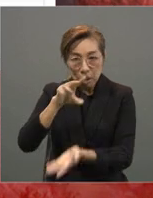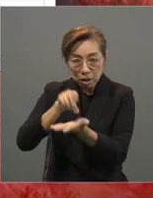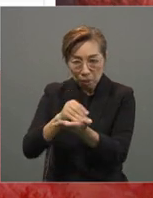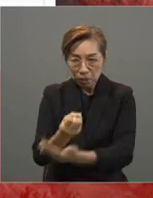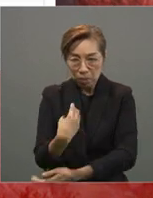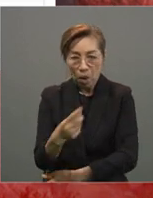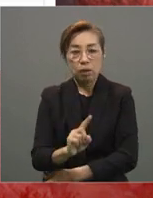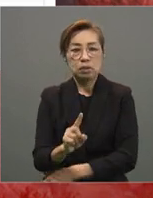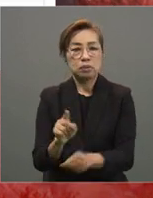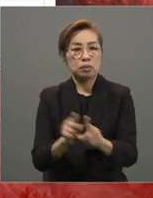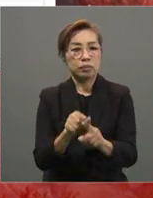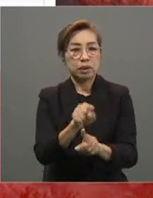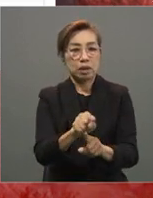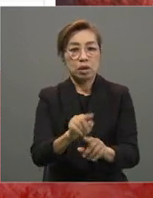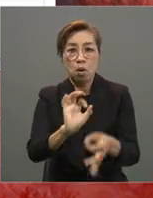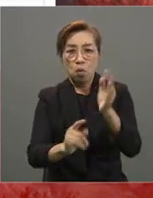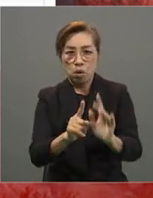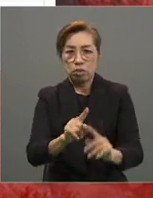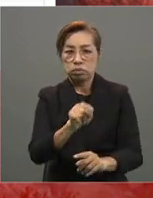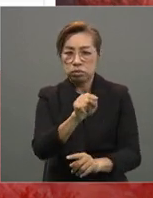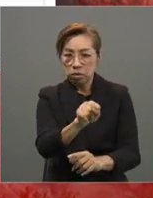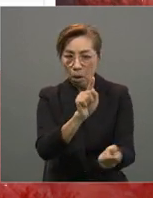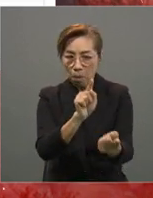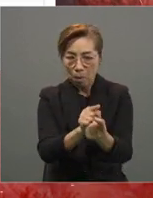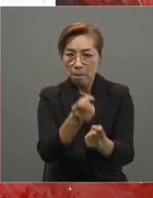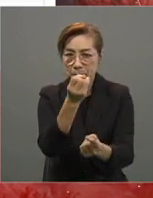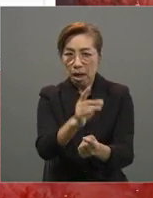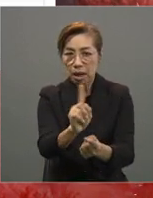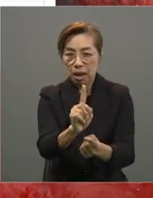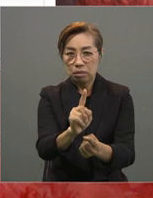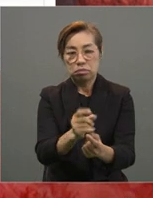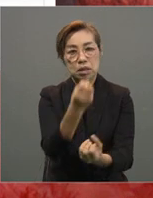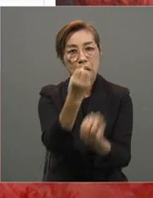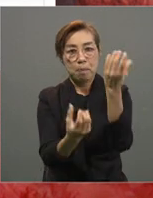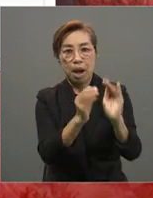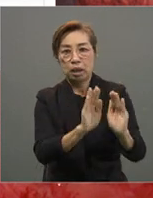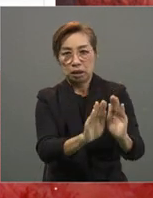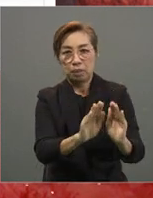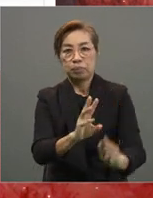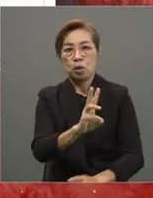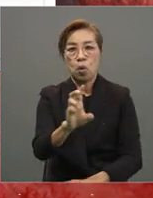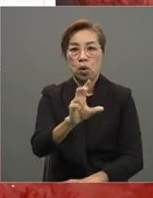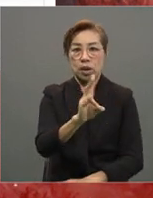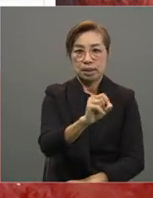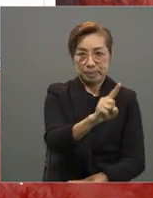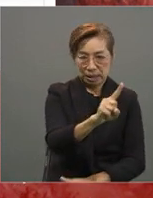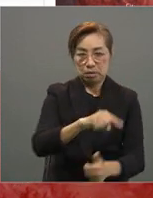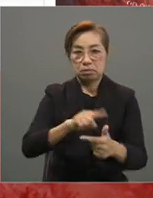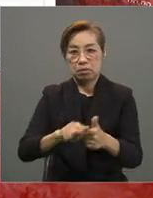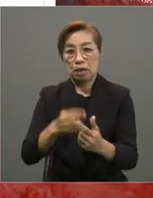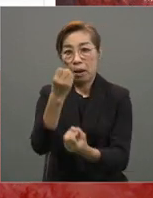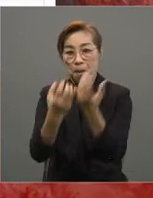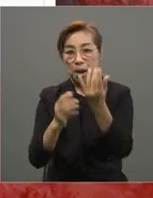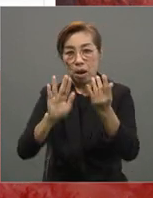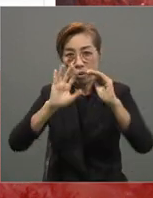ระบุอีกด้วยนะคะว่าจุดความร้อนที่พบส่วนใหญ่เนี่ยเกิดขึ้นในพื้นที่ป่าอนุรักษ์ 671จุดตามมาด้วยป่าส